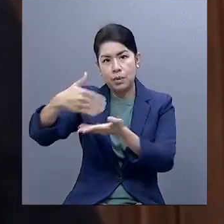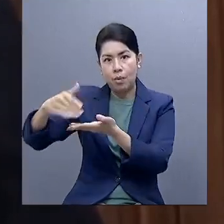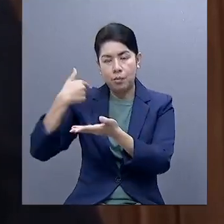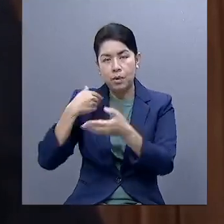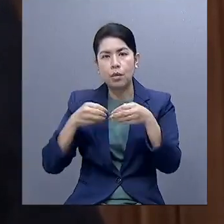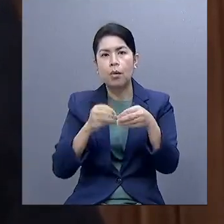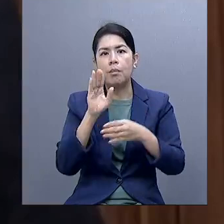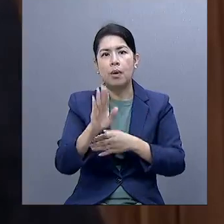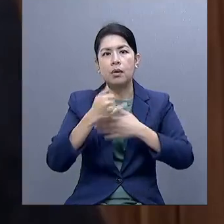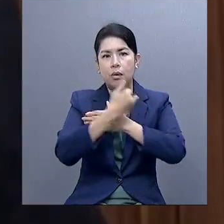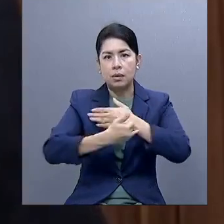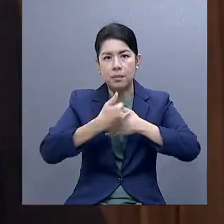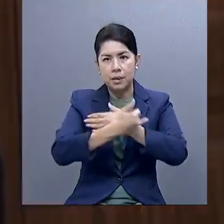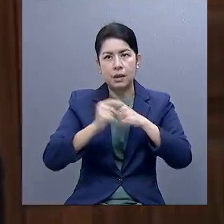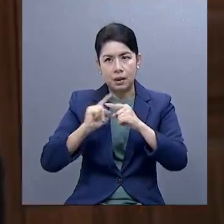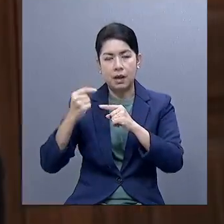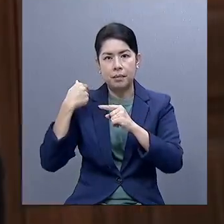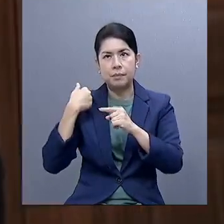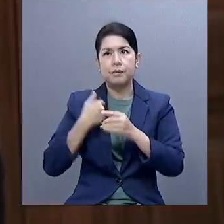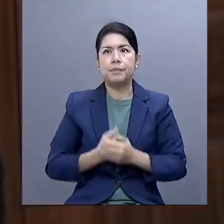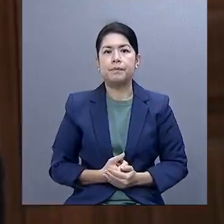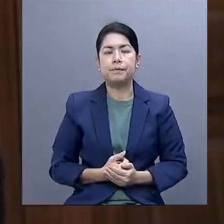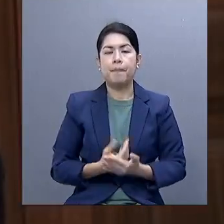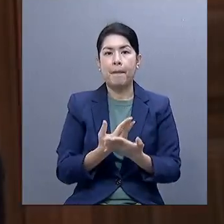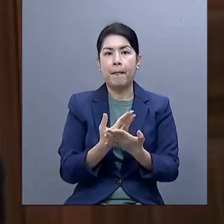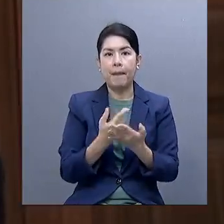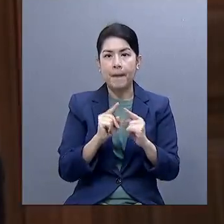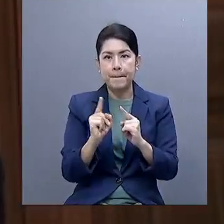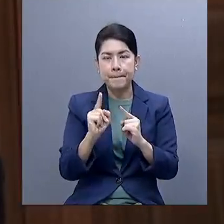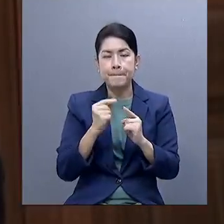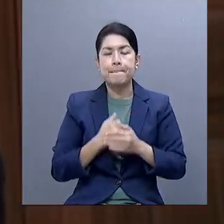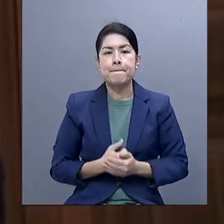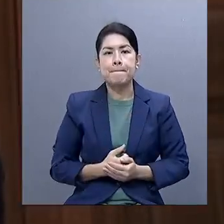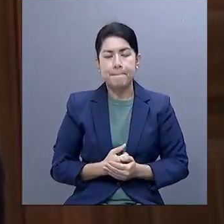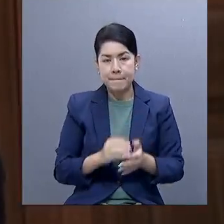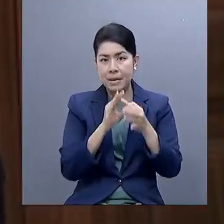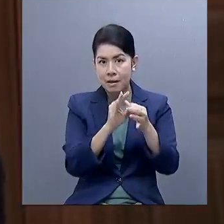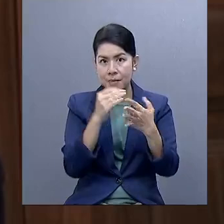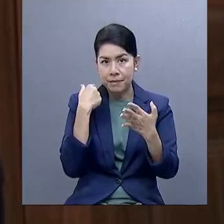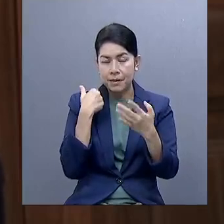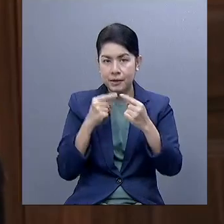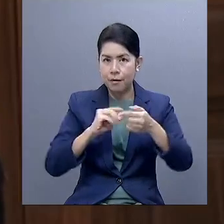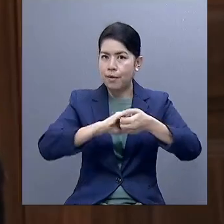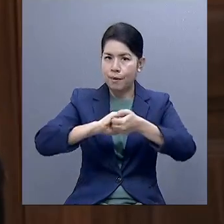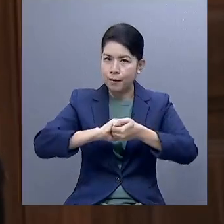อยู่เป็นประจำนะครับในการที่เราด้วยความสัมพันธ์ที่แน่น